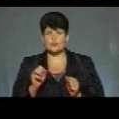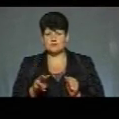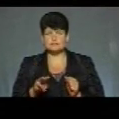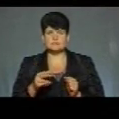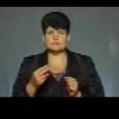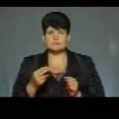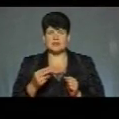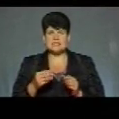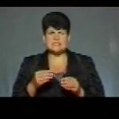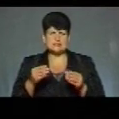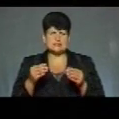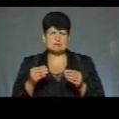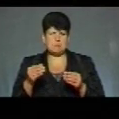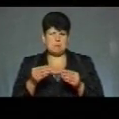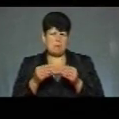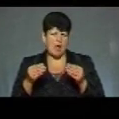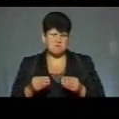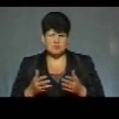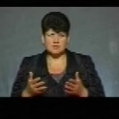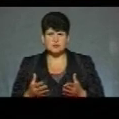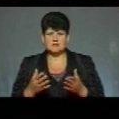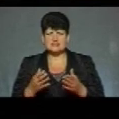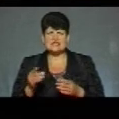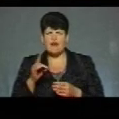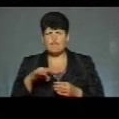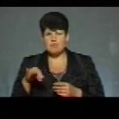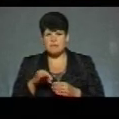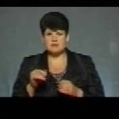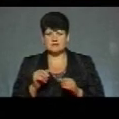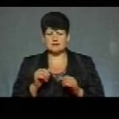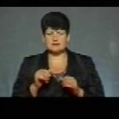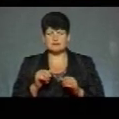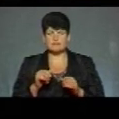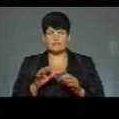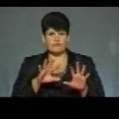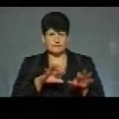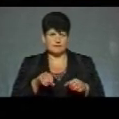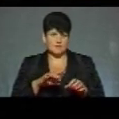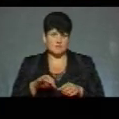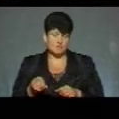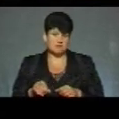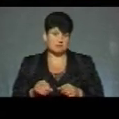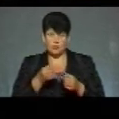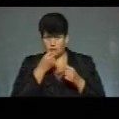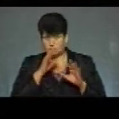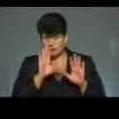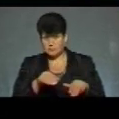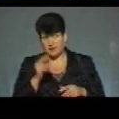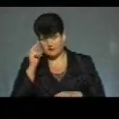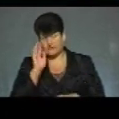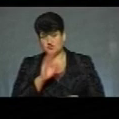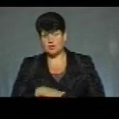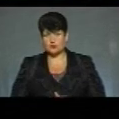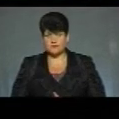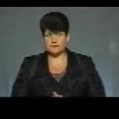якісь папки, ще якісь там з європейцями якісь справи, конференція теж вилучили. Ну, хорошо, окей, хай вилучають.